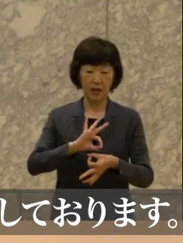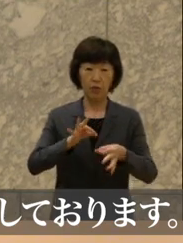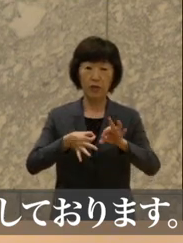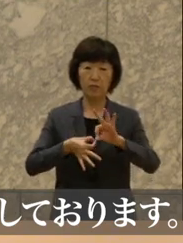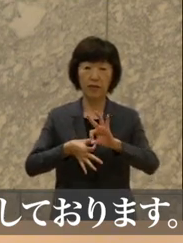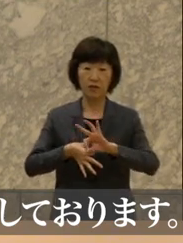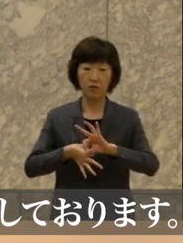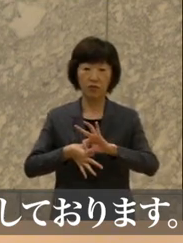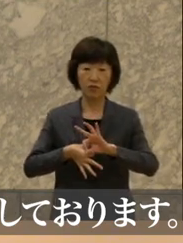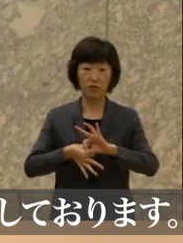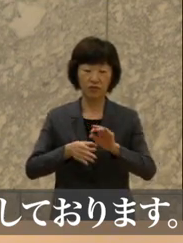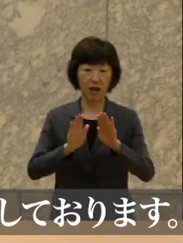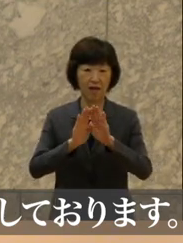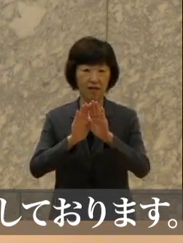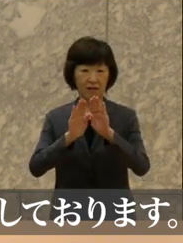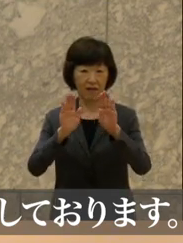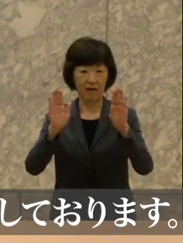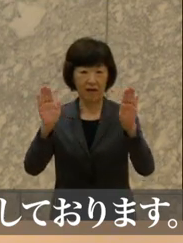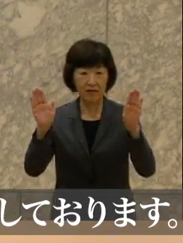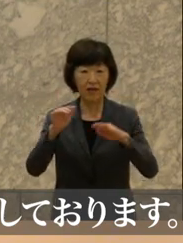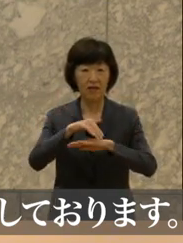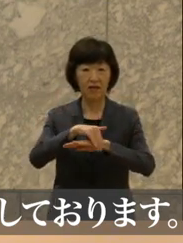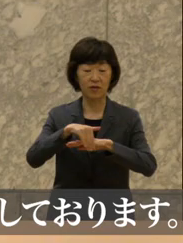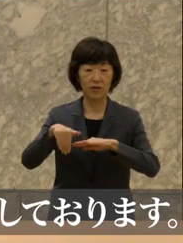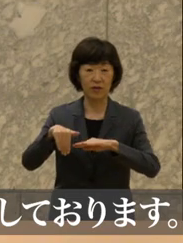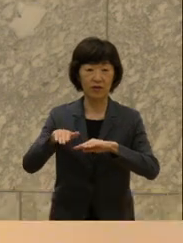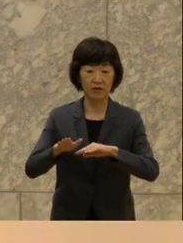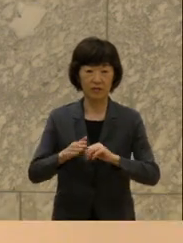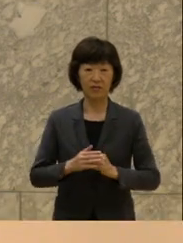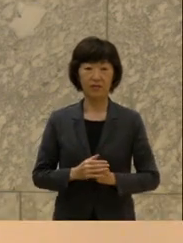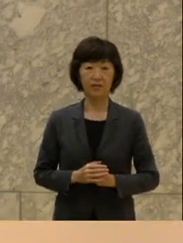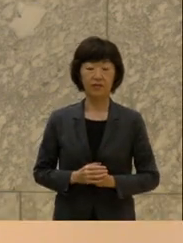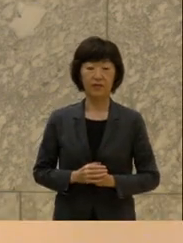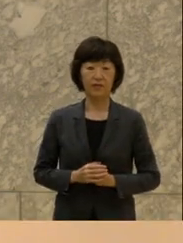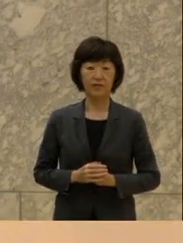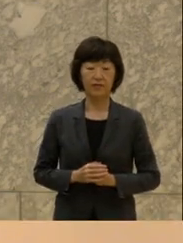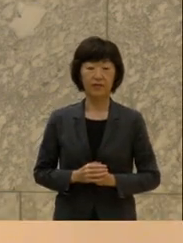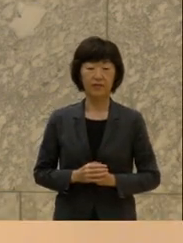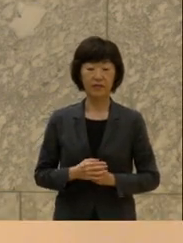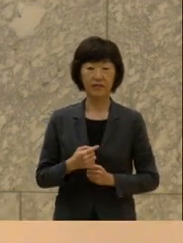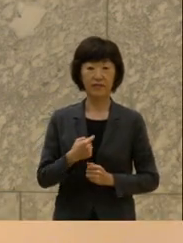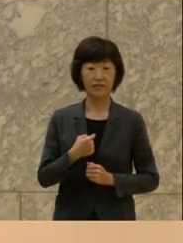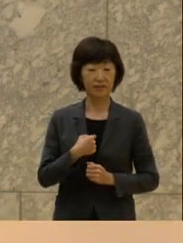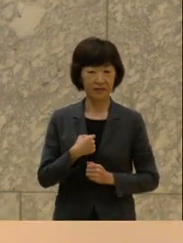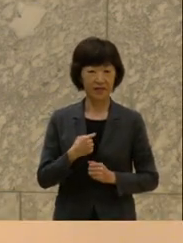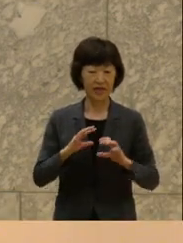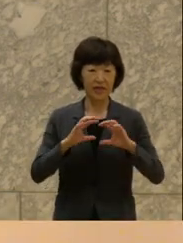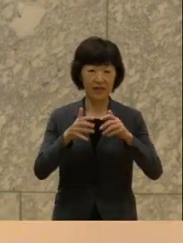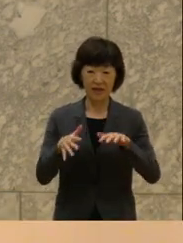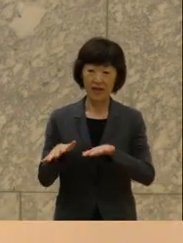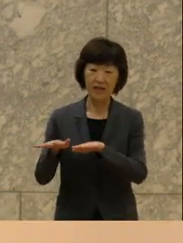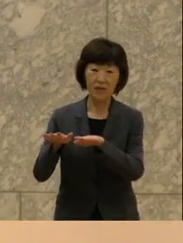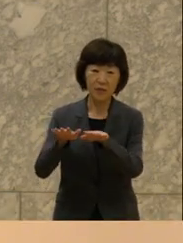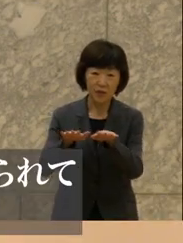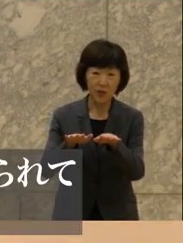2025年ですけれどもこちらデフリンピックも